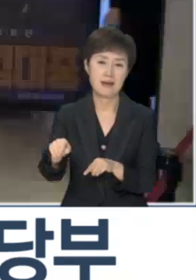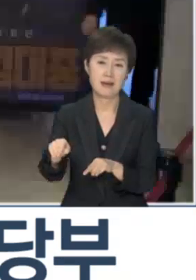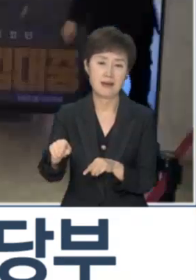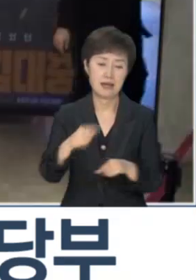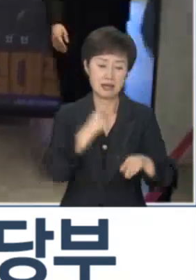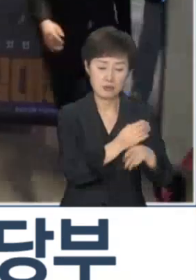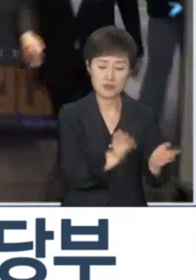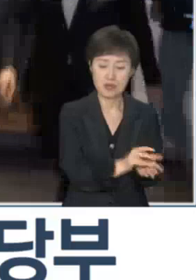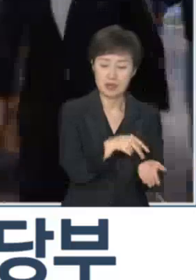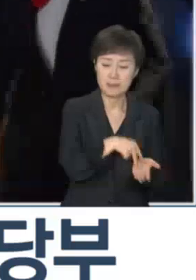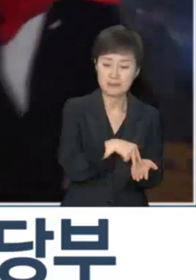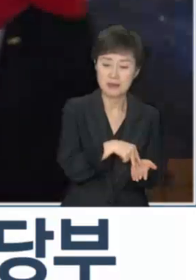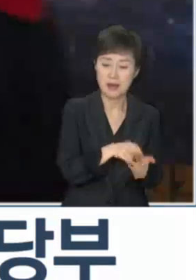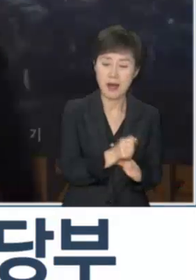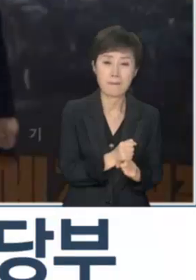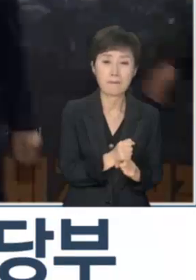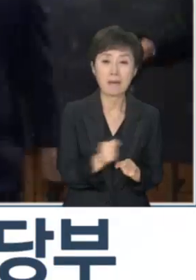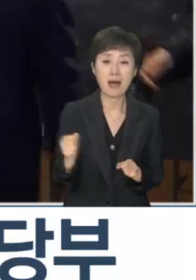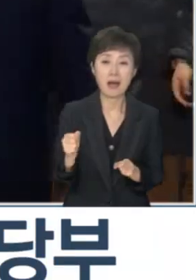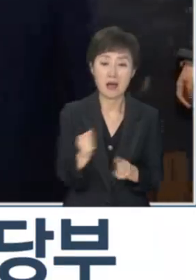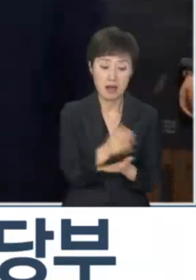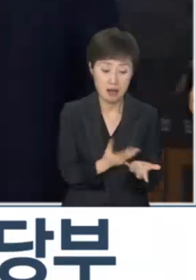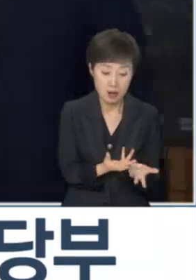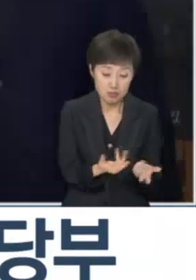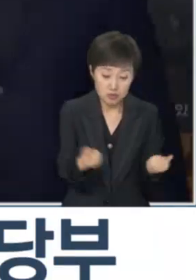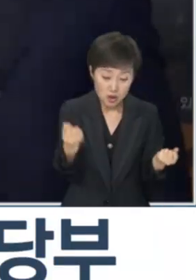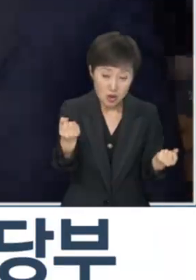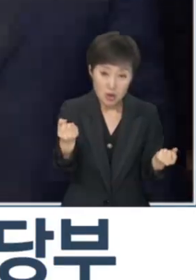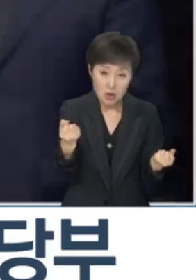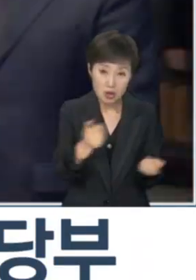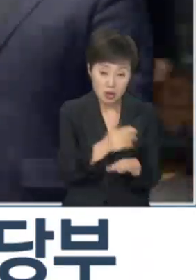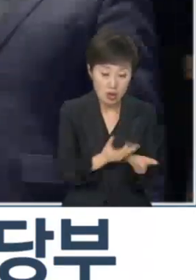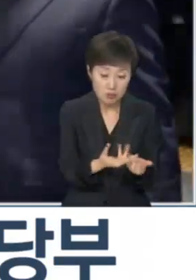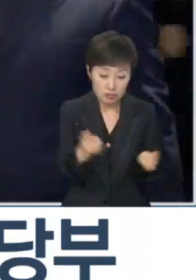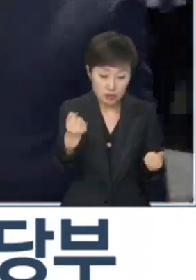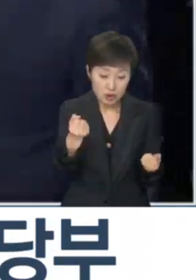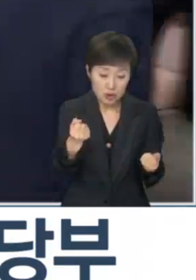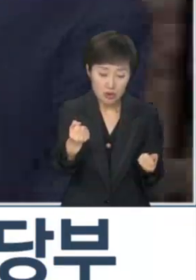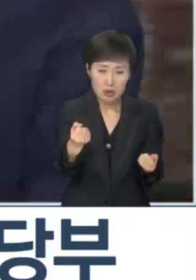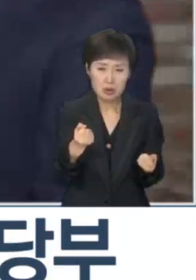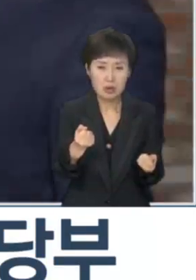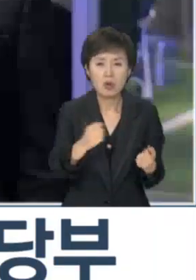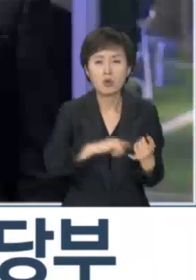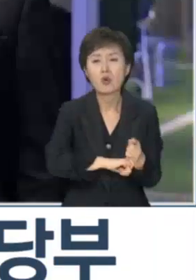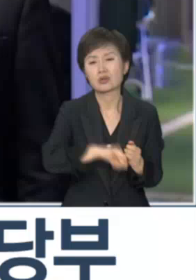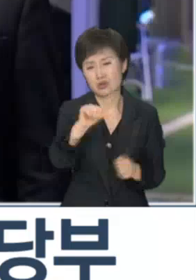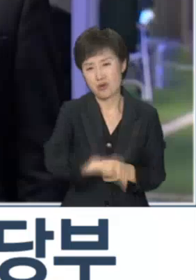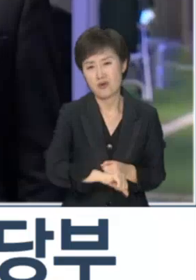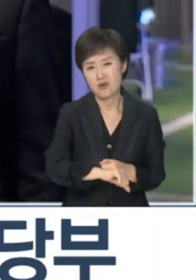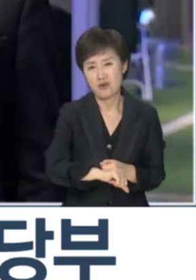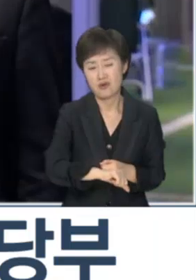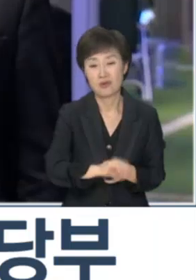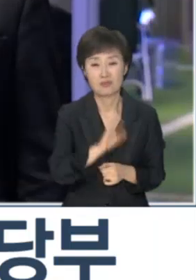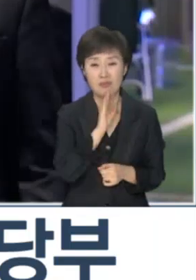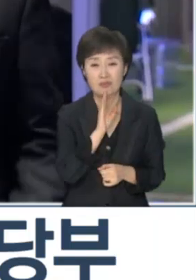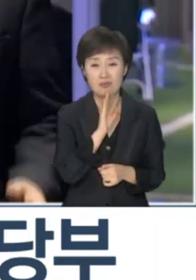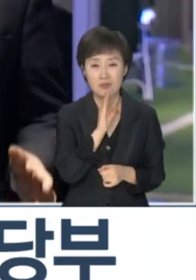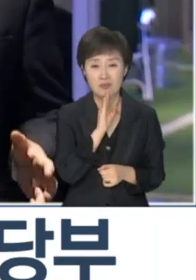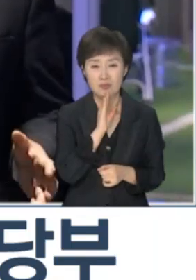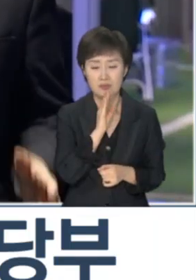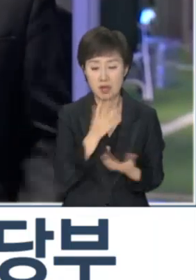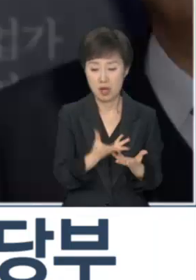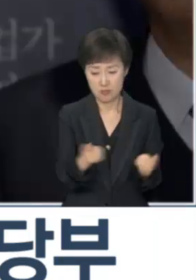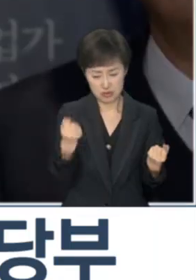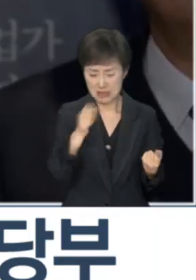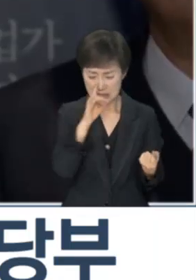당으로서는 구도에서 분열은 총선이라든가 선거에서 분열은 필패입니다. 그래서 플러스 알파 되는 정치를